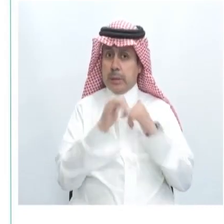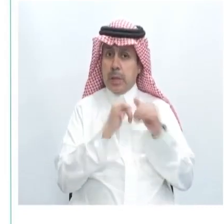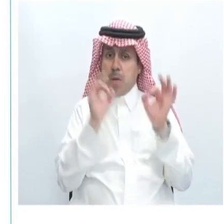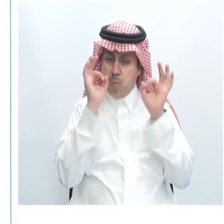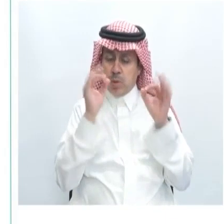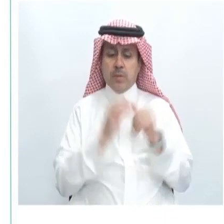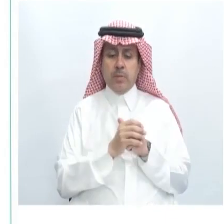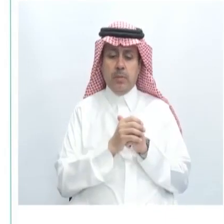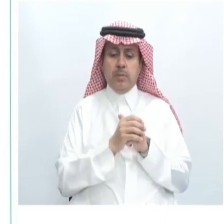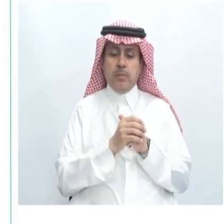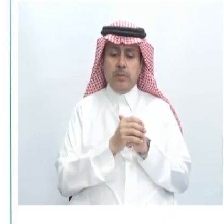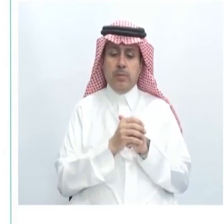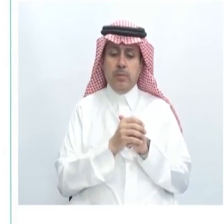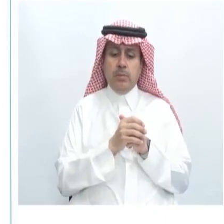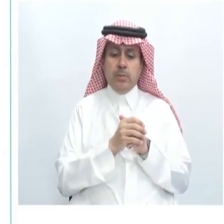لعمله